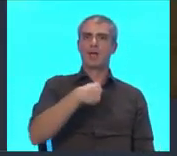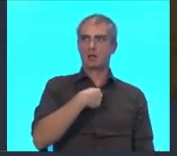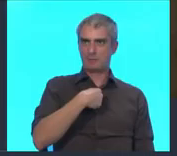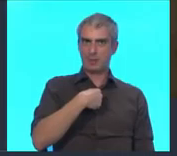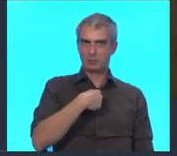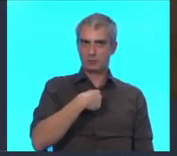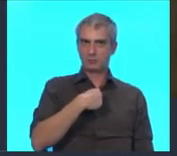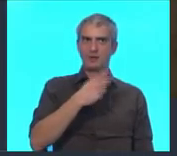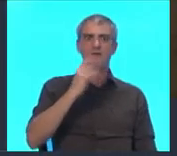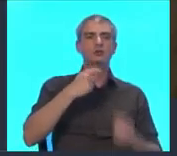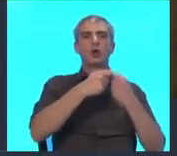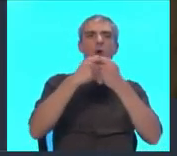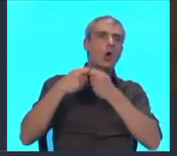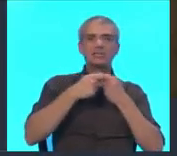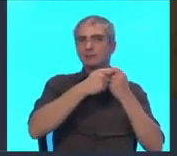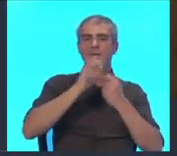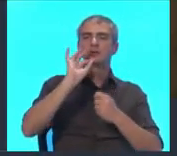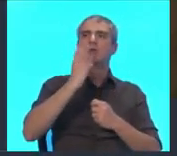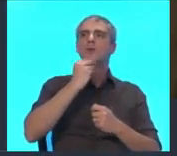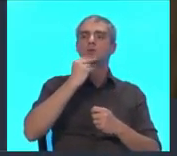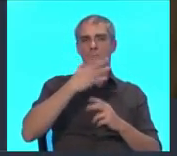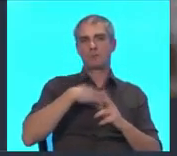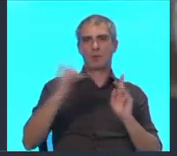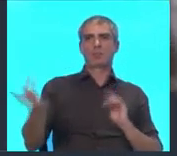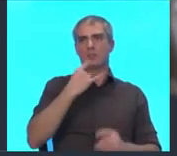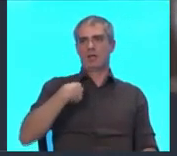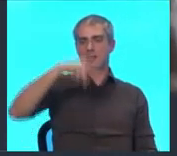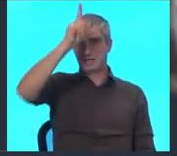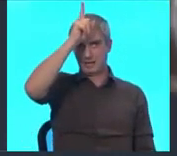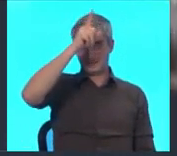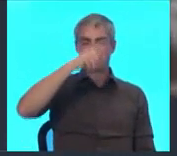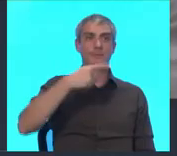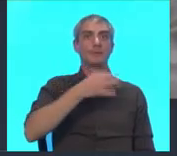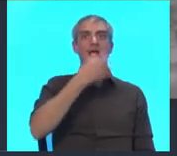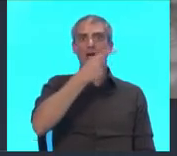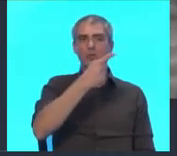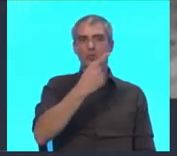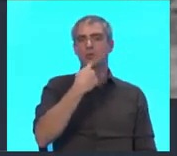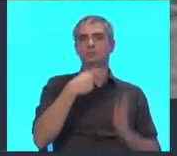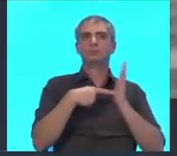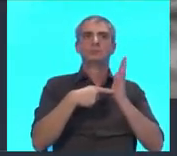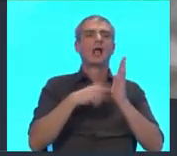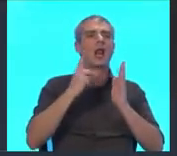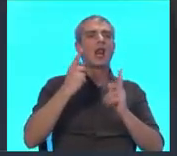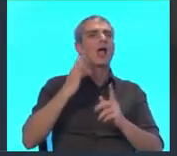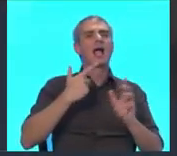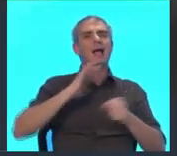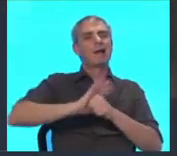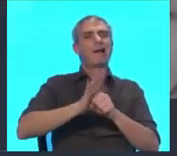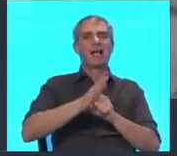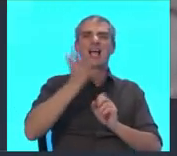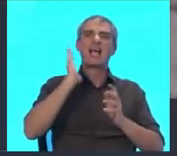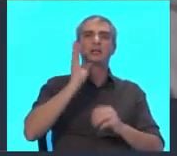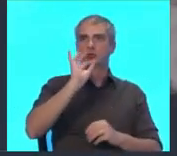was a great conspiracy of the Jews against us. בריאיון הנדיר הזה הוא שופך אור על מכונת ההרג האכזרית והמשומנת